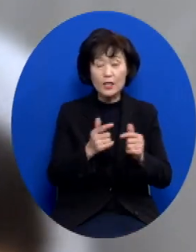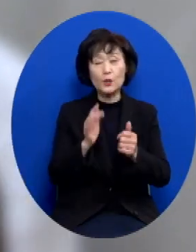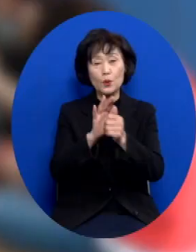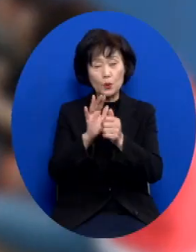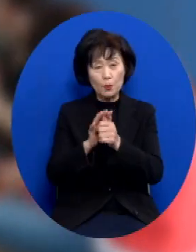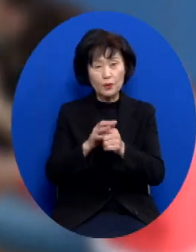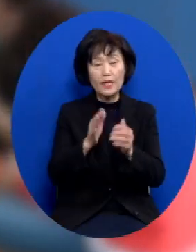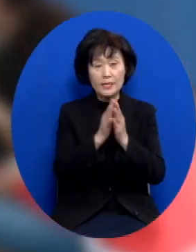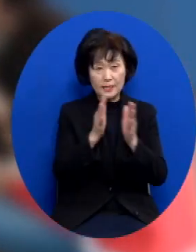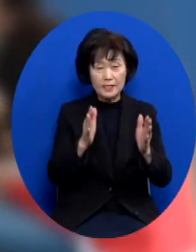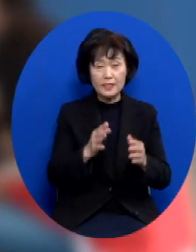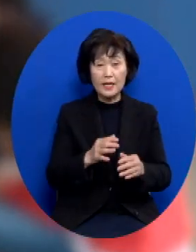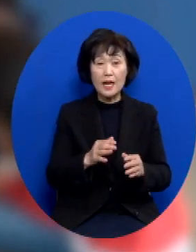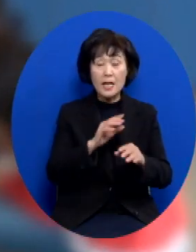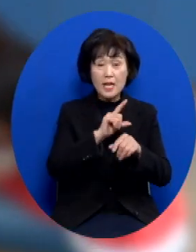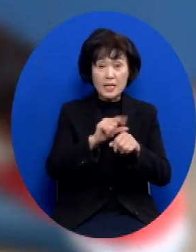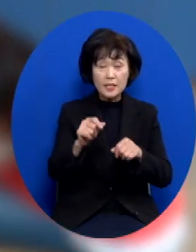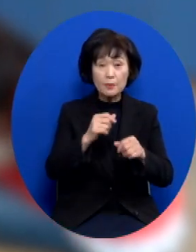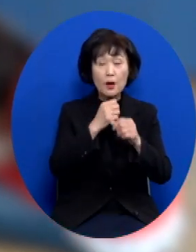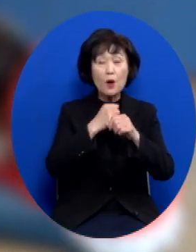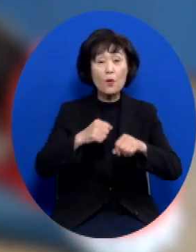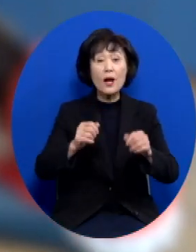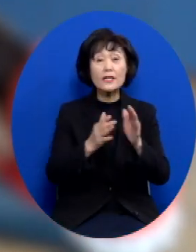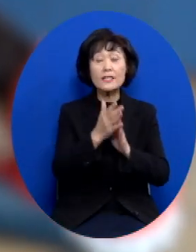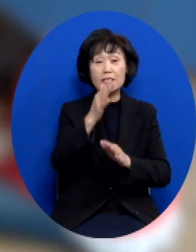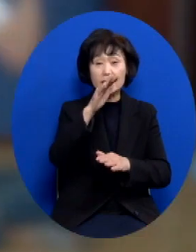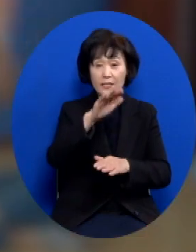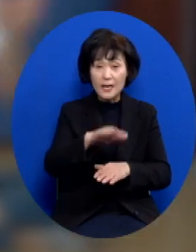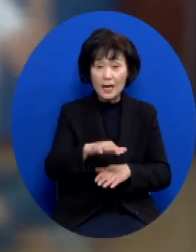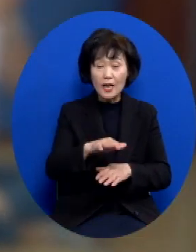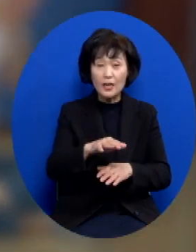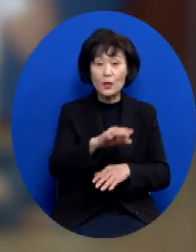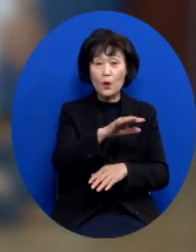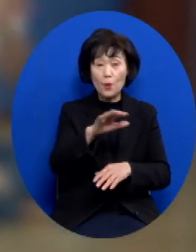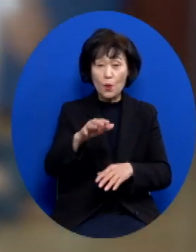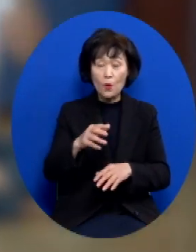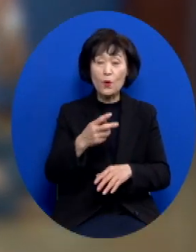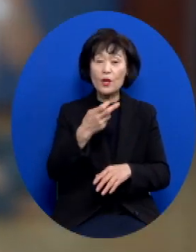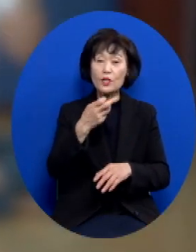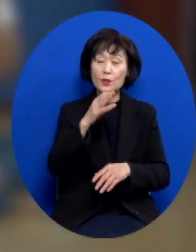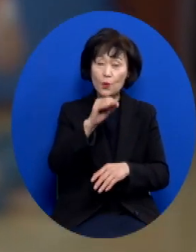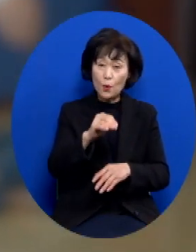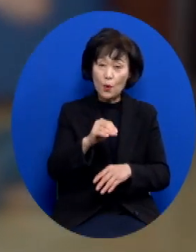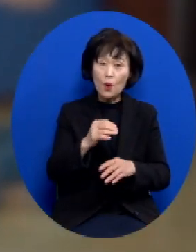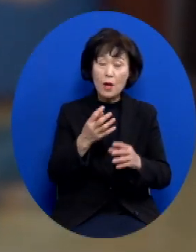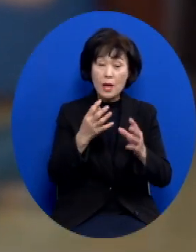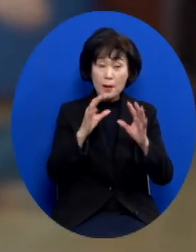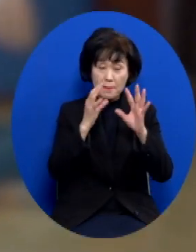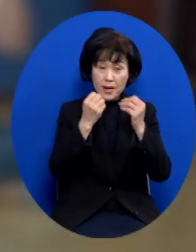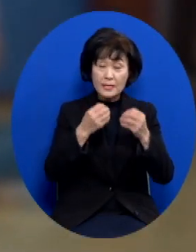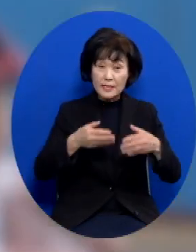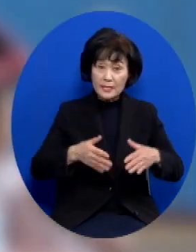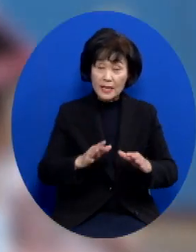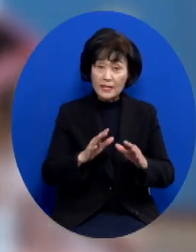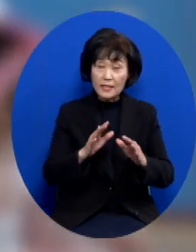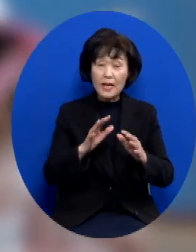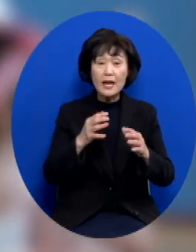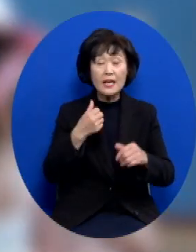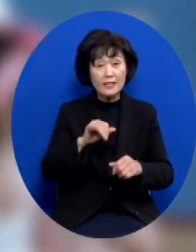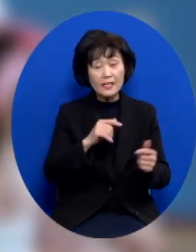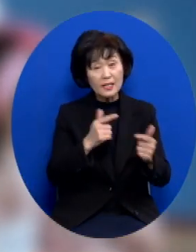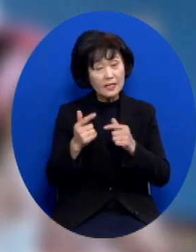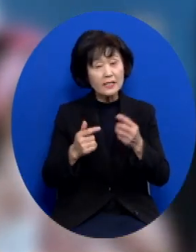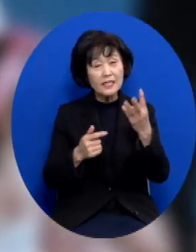전국 광역시도 17곳 가운데 12곳은 다자녀 가정 혜택 기준을 3자녀가 아닌 2자녀